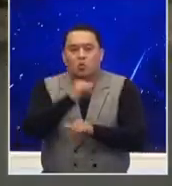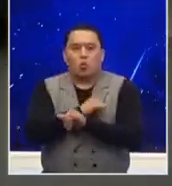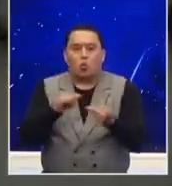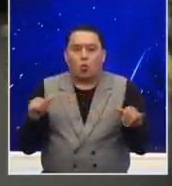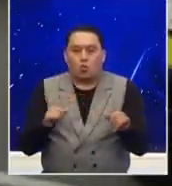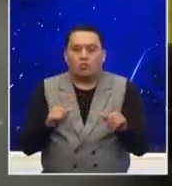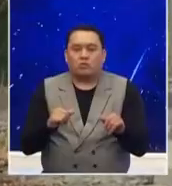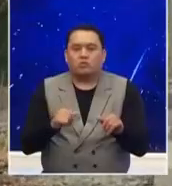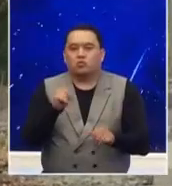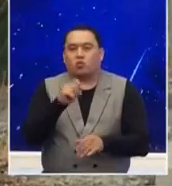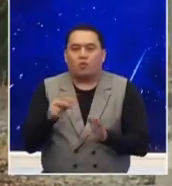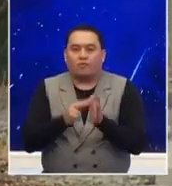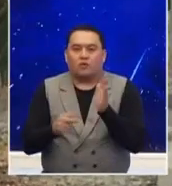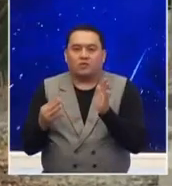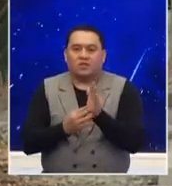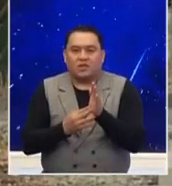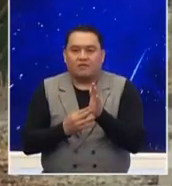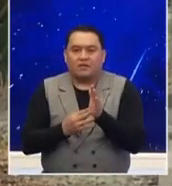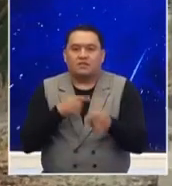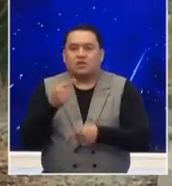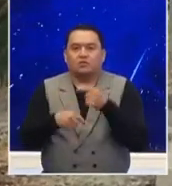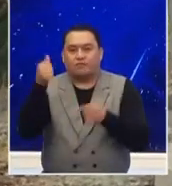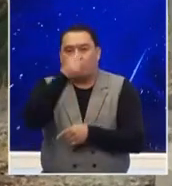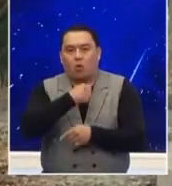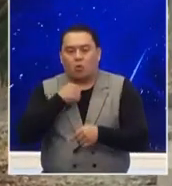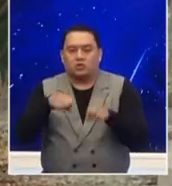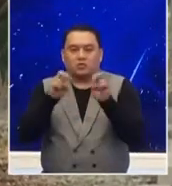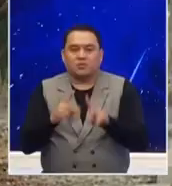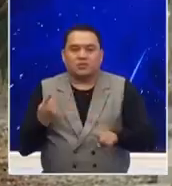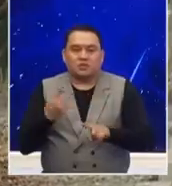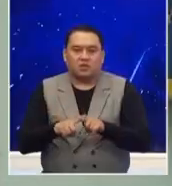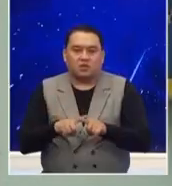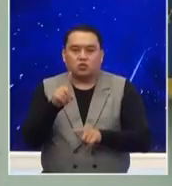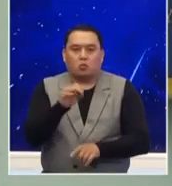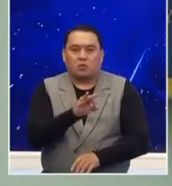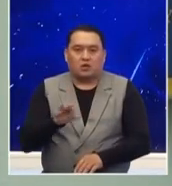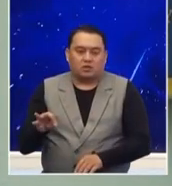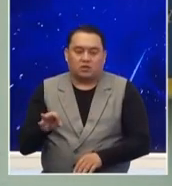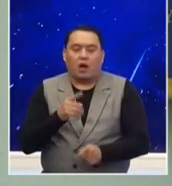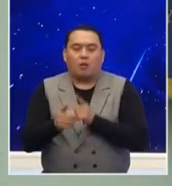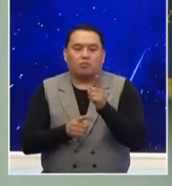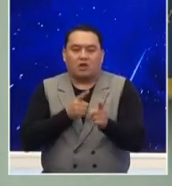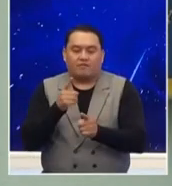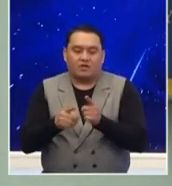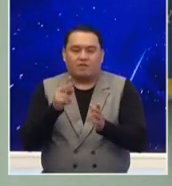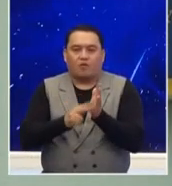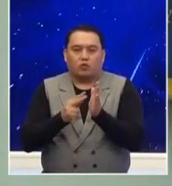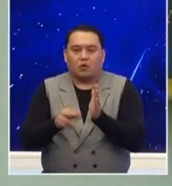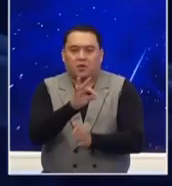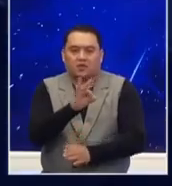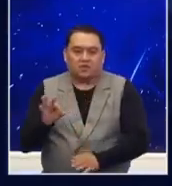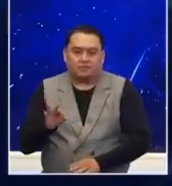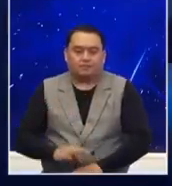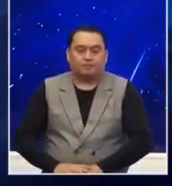на передовую пойдут уже 189 карет. А до конца года оснащенность спецтехникой достигнет 100% с обновлением автопарка на